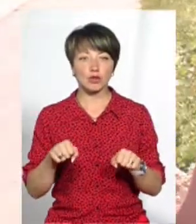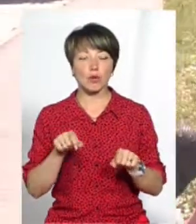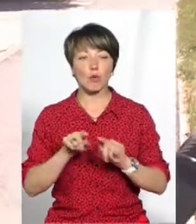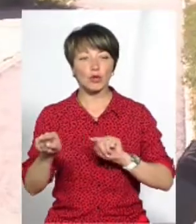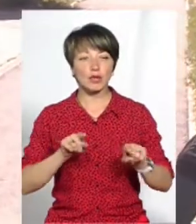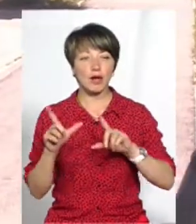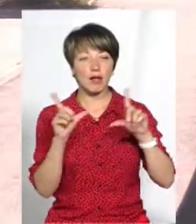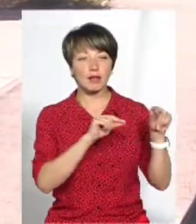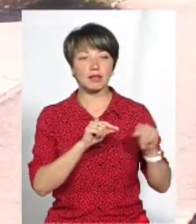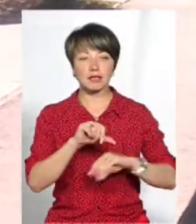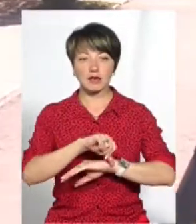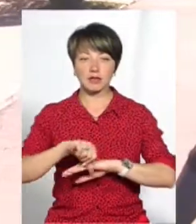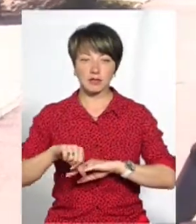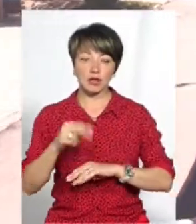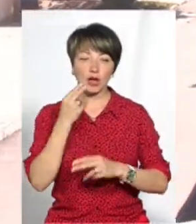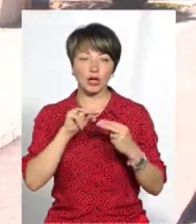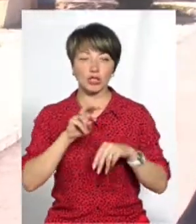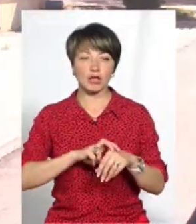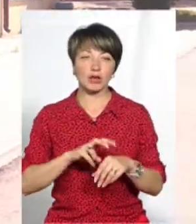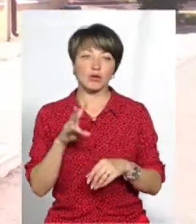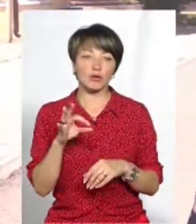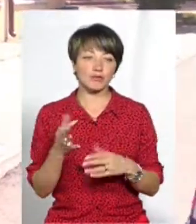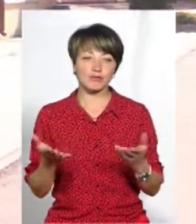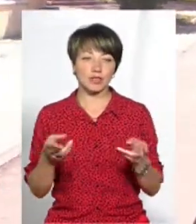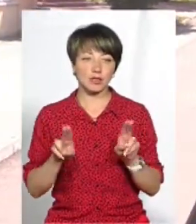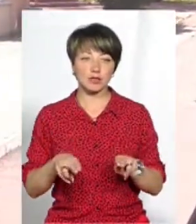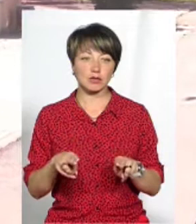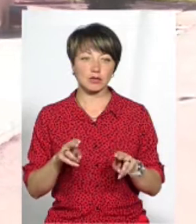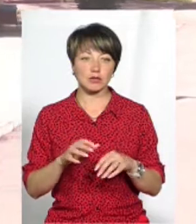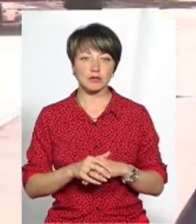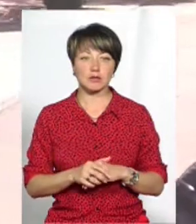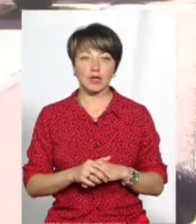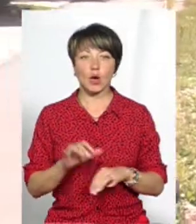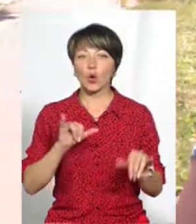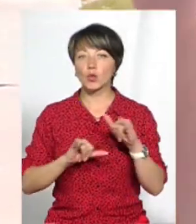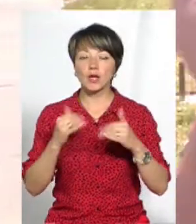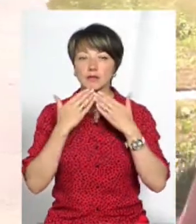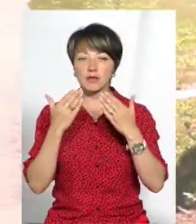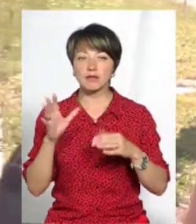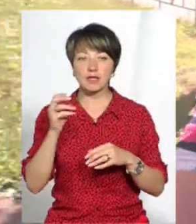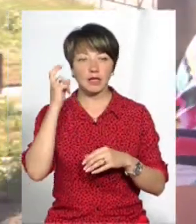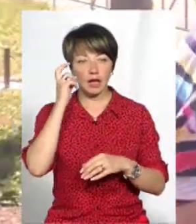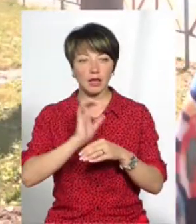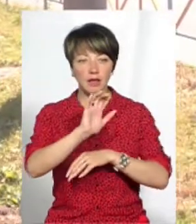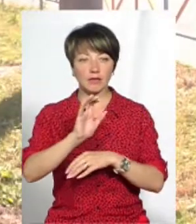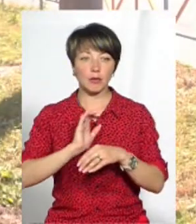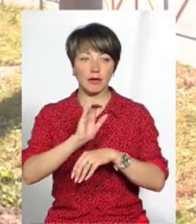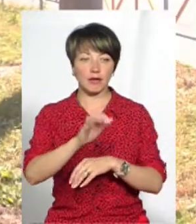за границю, якої кваліфікації краще, але дуже низьку кваліфікацію мають. Куди не звернулася, все на Київ